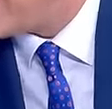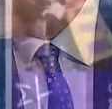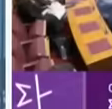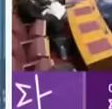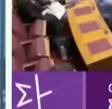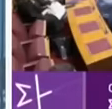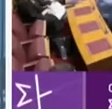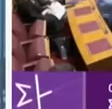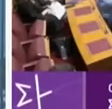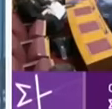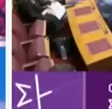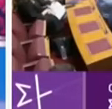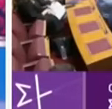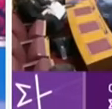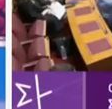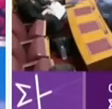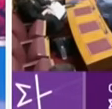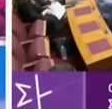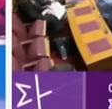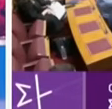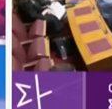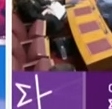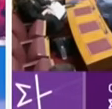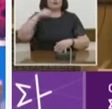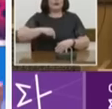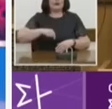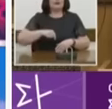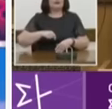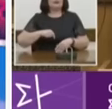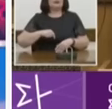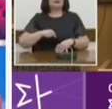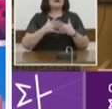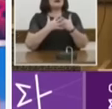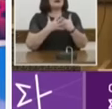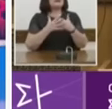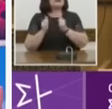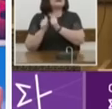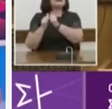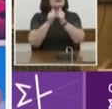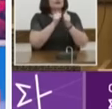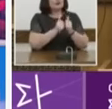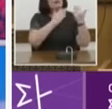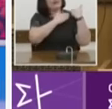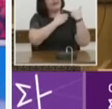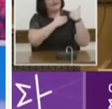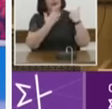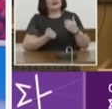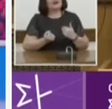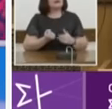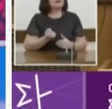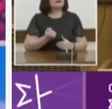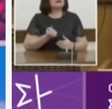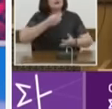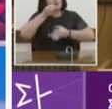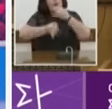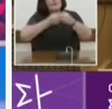ήταν χτρ καλά το ότι αυτό θα έπρεπε να είναι έχει ανατραπεί άρδην το λέει μόνο κύριος παπαδημούλης δεν νομίζω μερίζεται και εσείς και ο κύριος